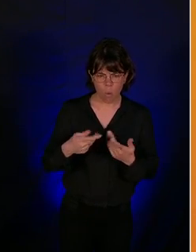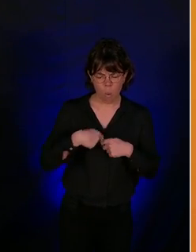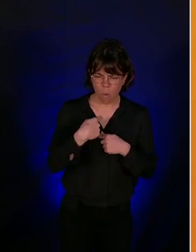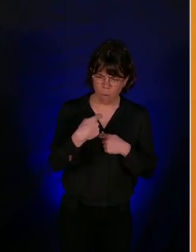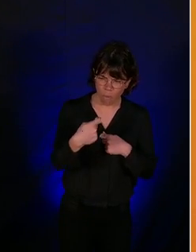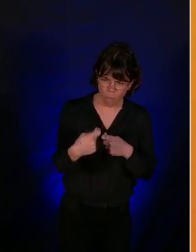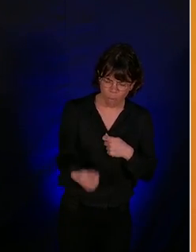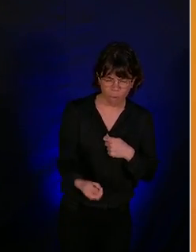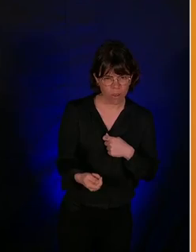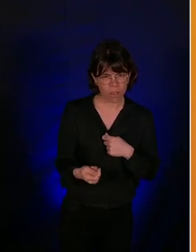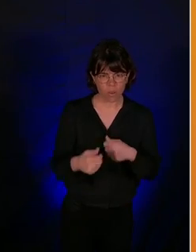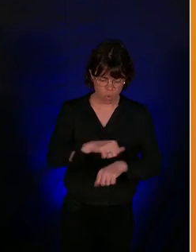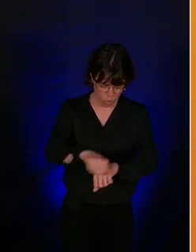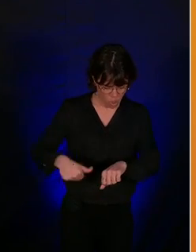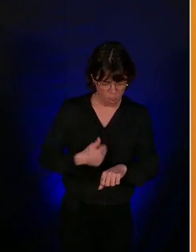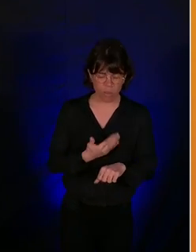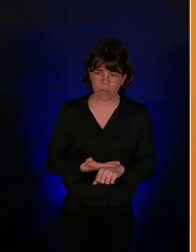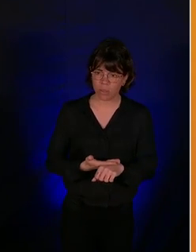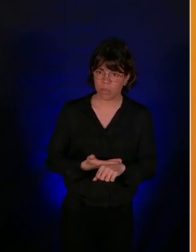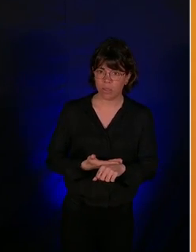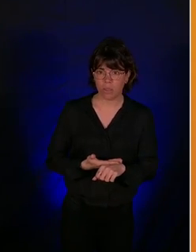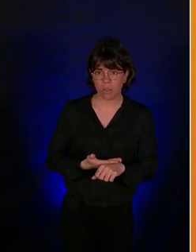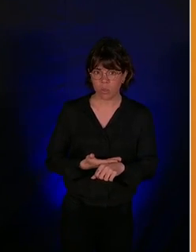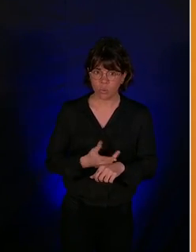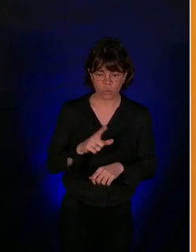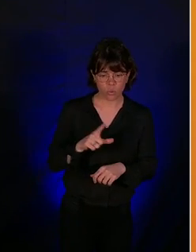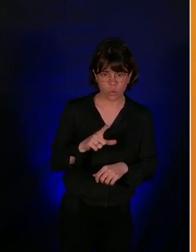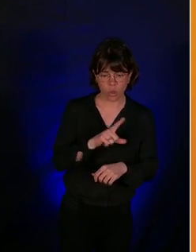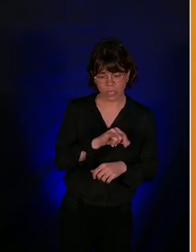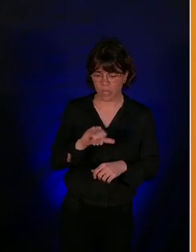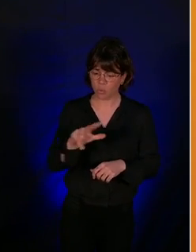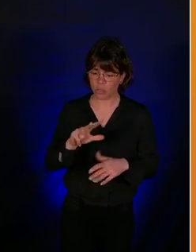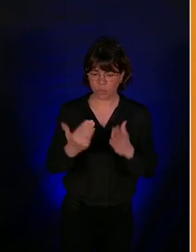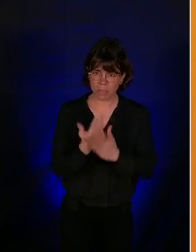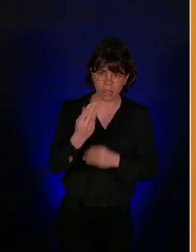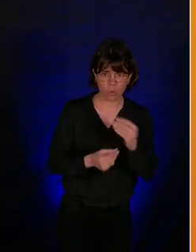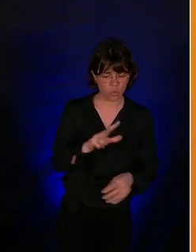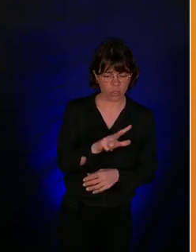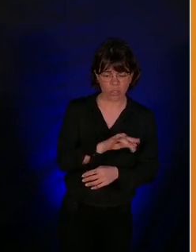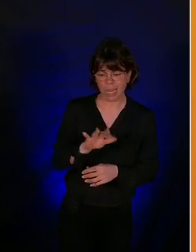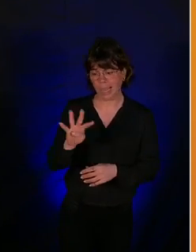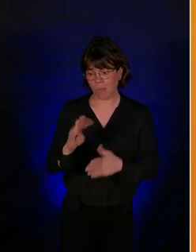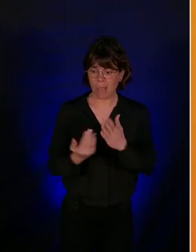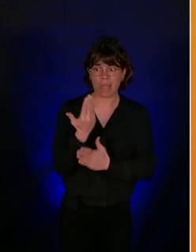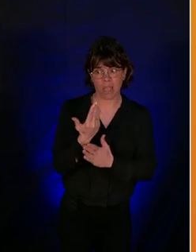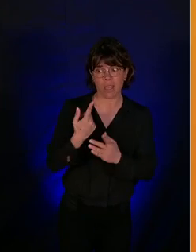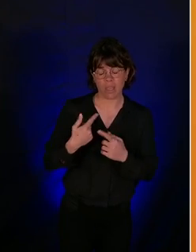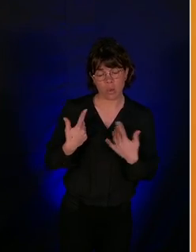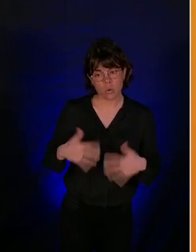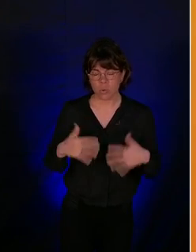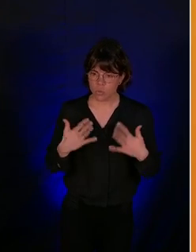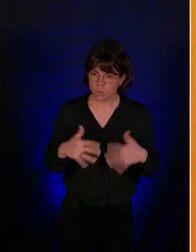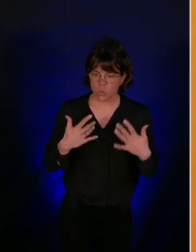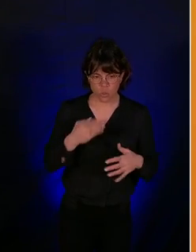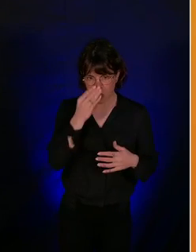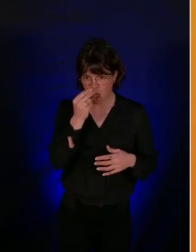passé au moins 1h entre 2 et 3h du matin ou 3 et 4h du matin moi je dir la sensation qu'on a